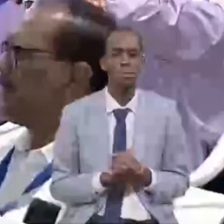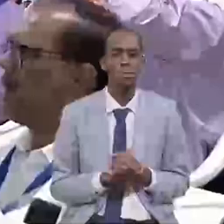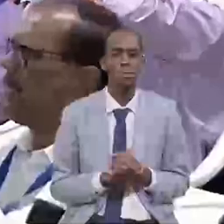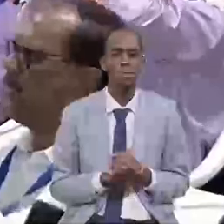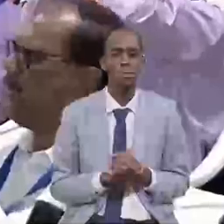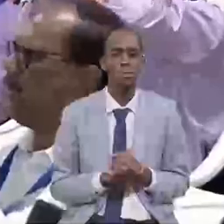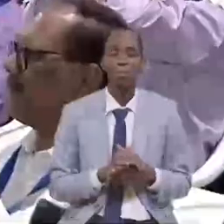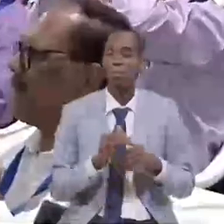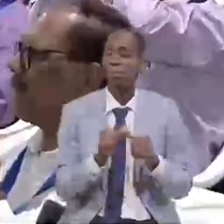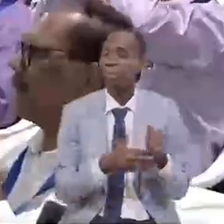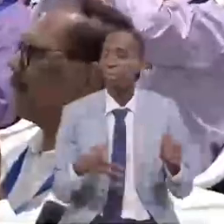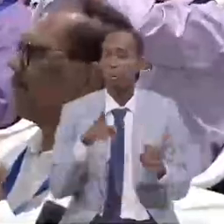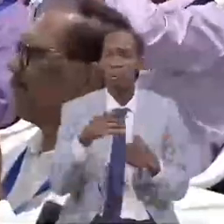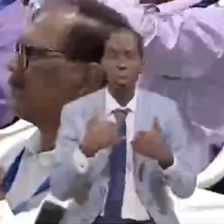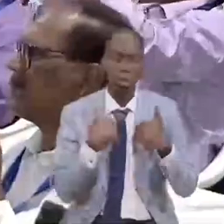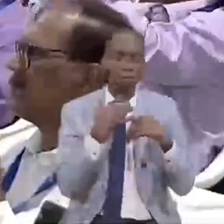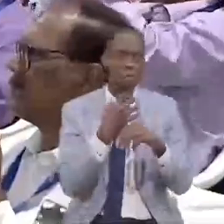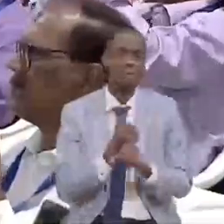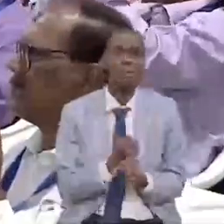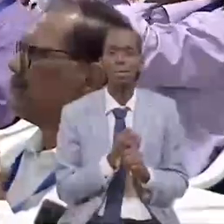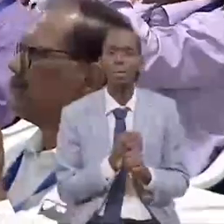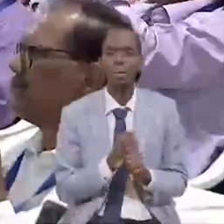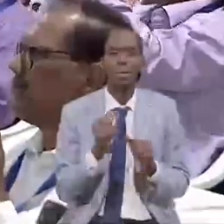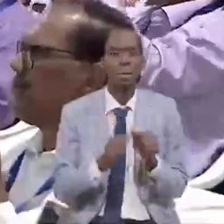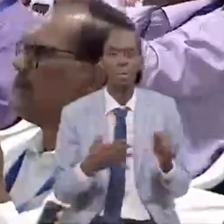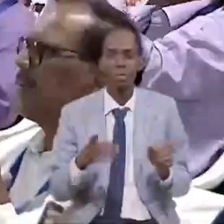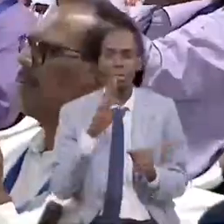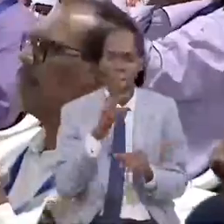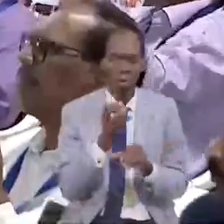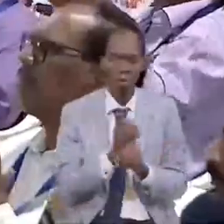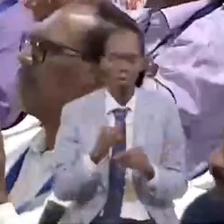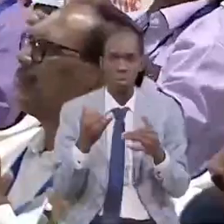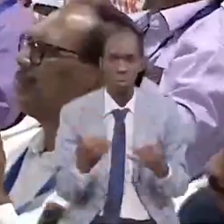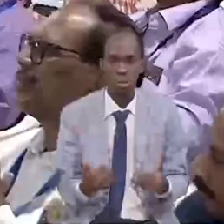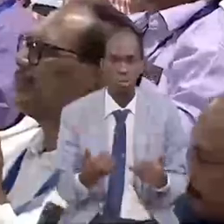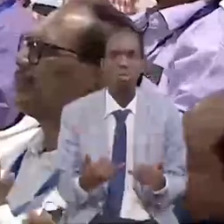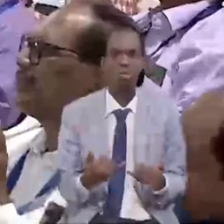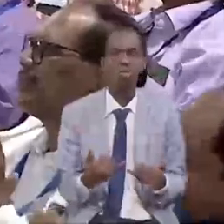Tout ce que tu as, tout ce que tu vas recevoir,